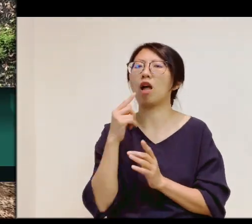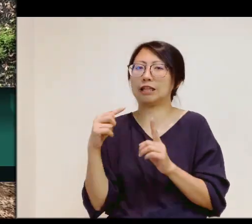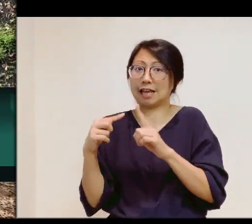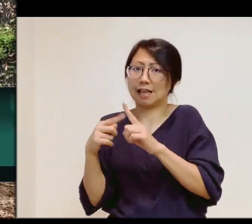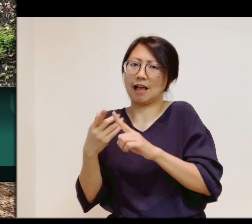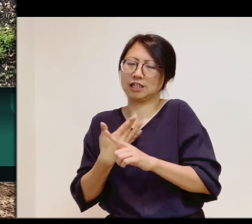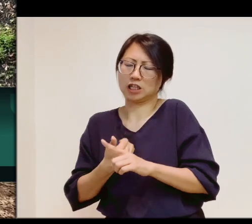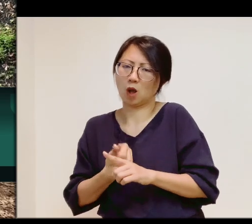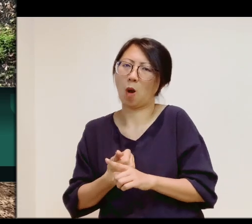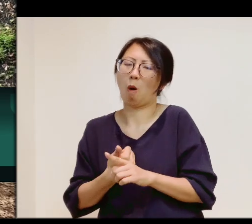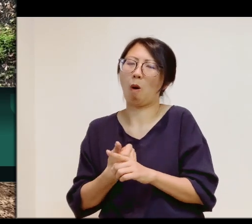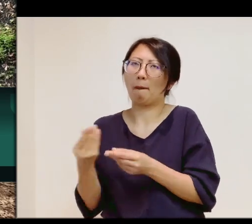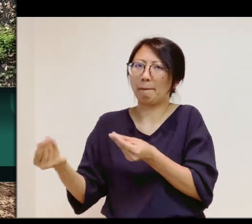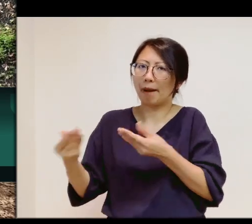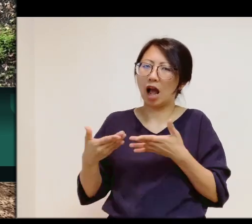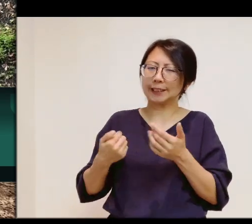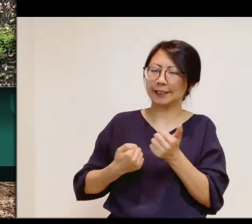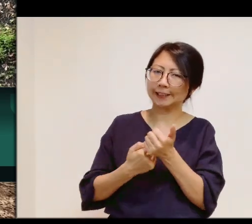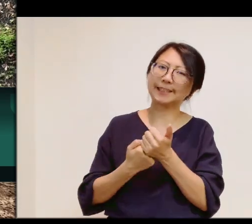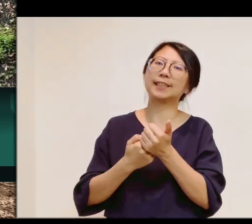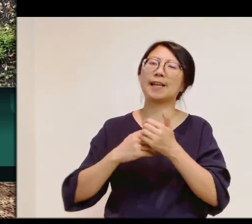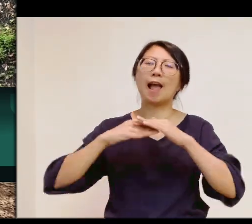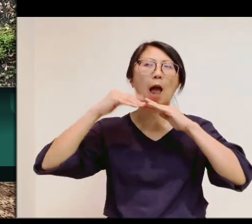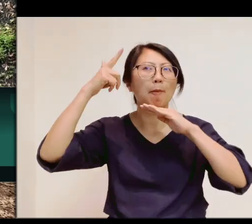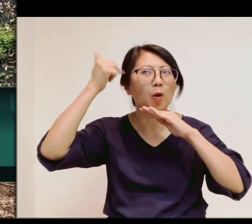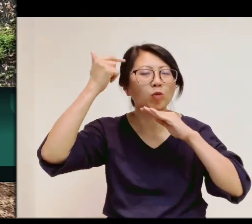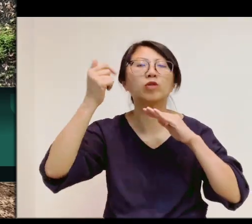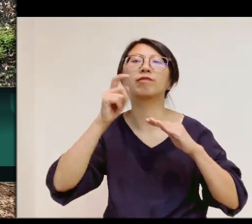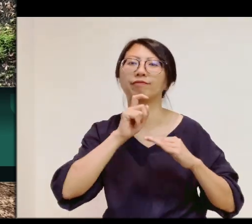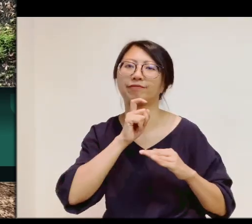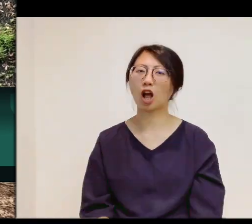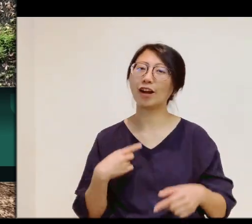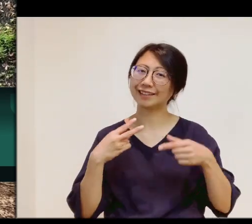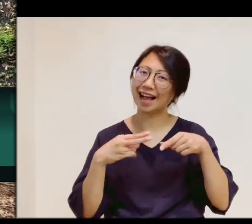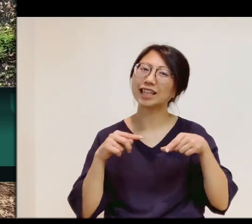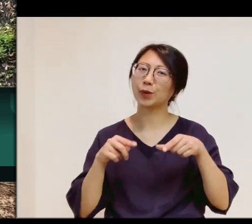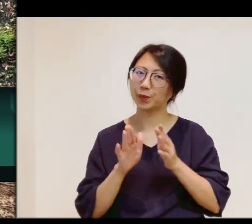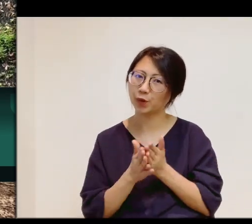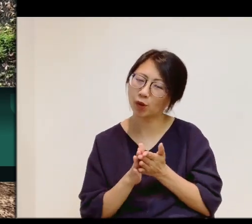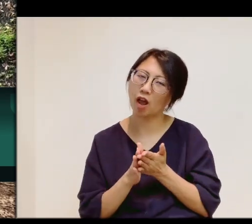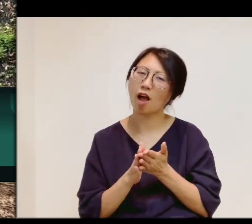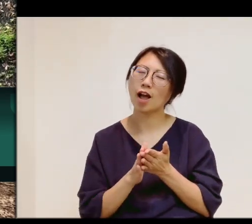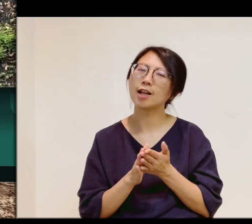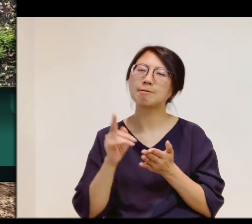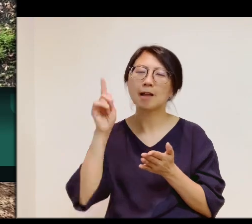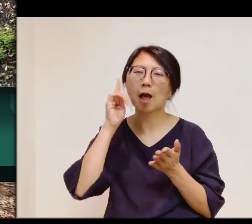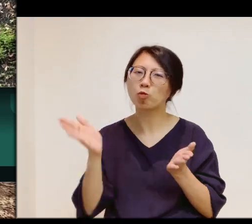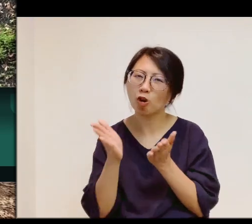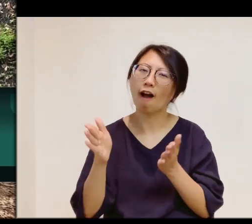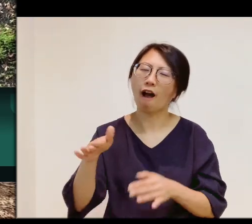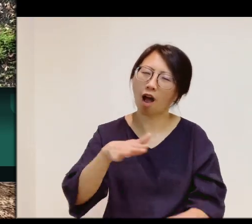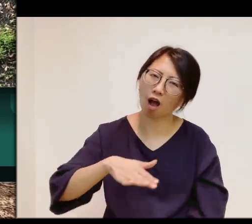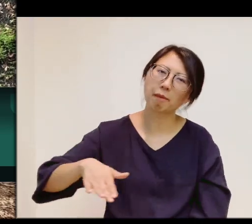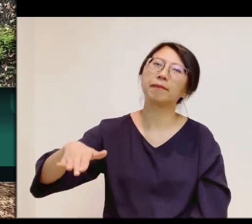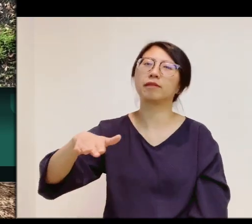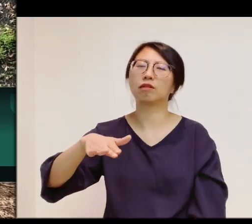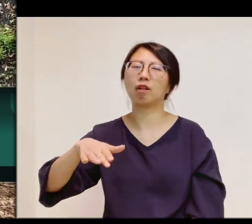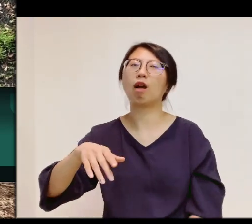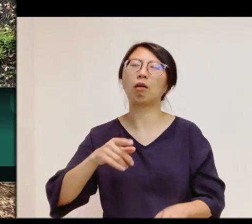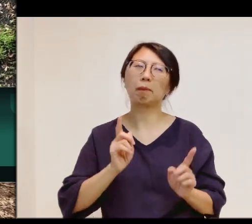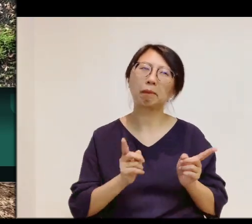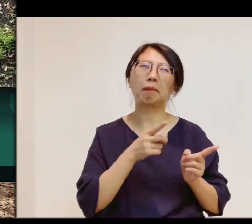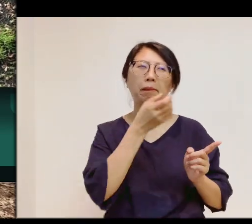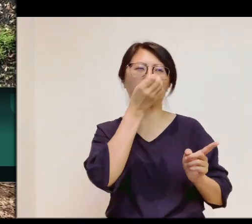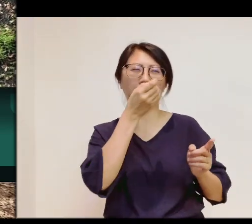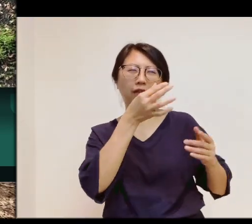唔公義一種厄運裏面咧，仲見到人嘅善良咧，就係希望嘅所在。咁我希望大家都喺而家